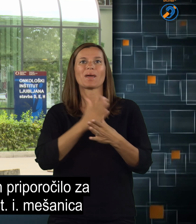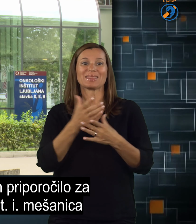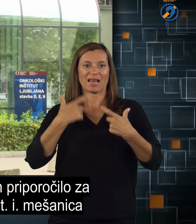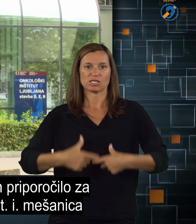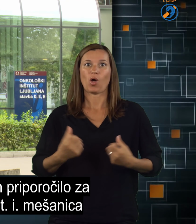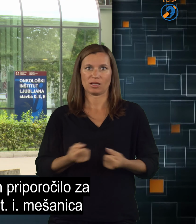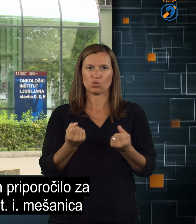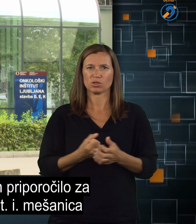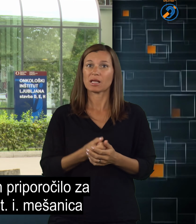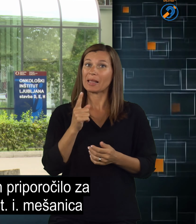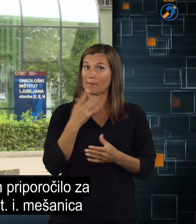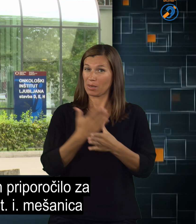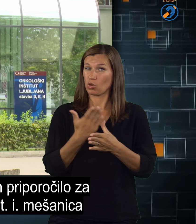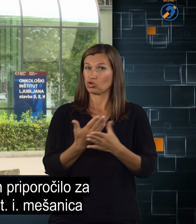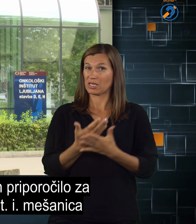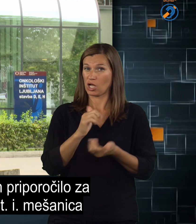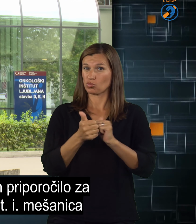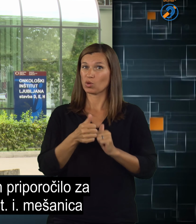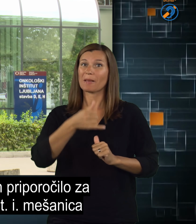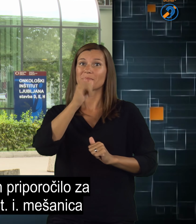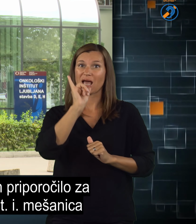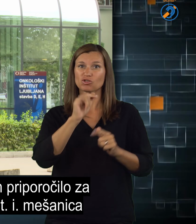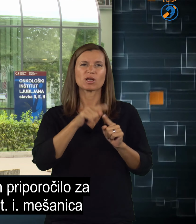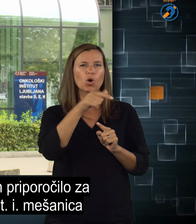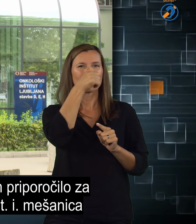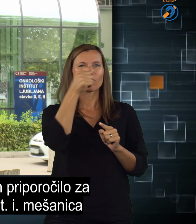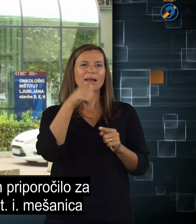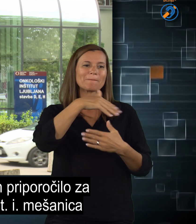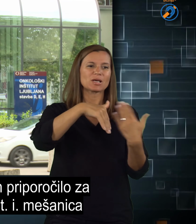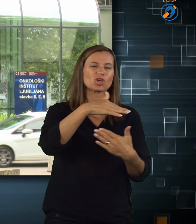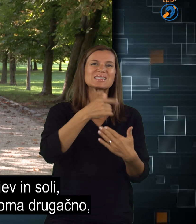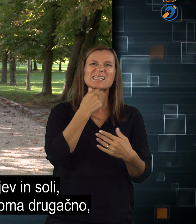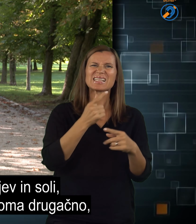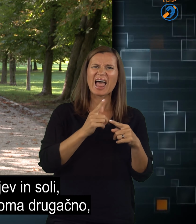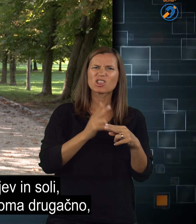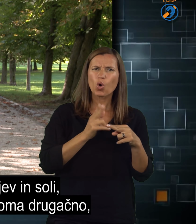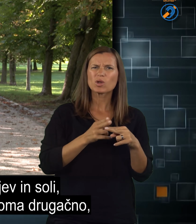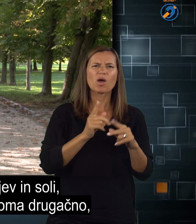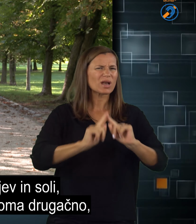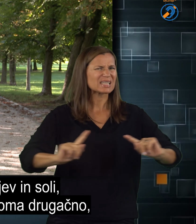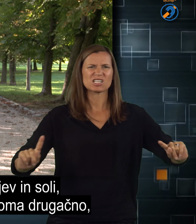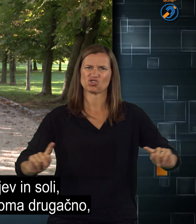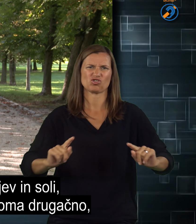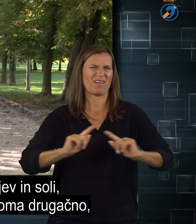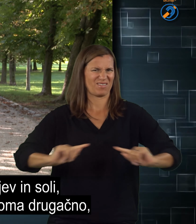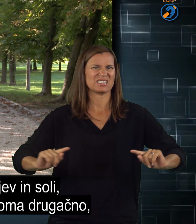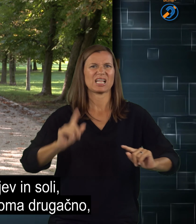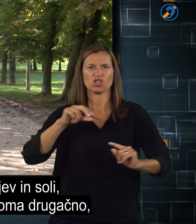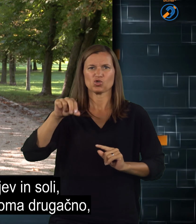aktivnostjo. In priporočilo za športne pijače, to je tako imenovana mešanica sladkorjev, različnih sladkorjev